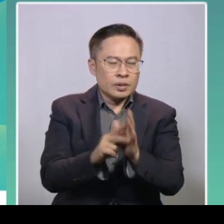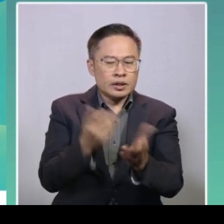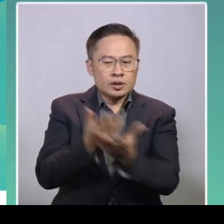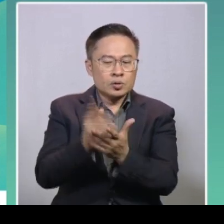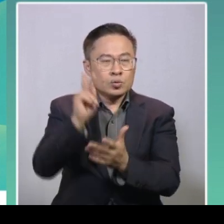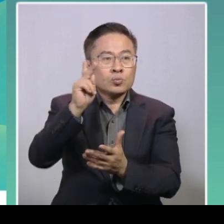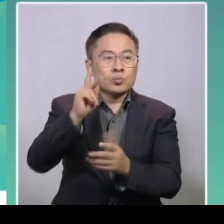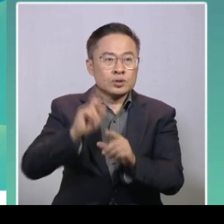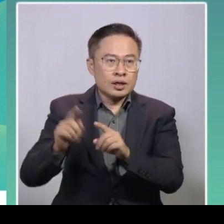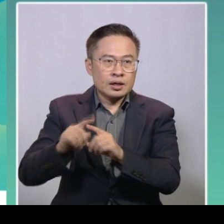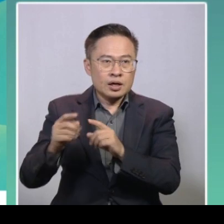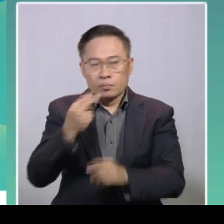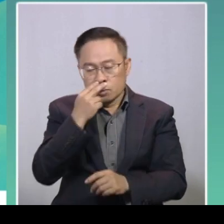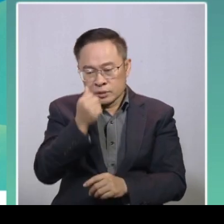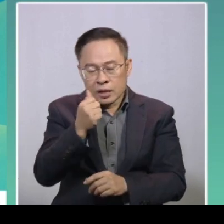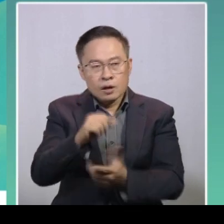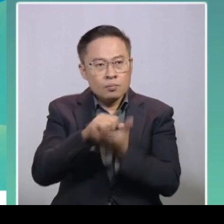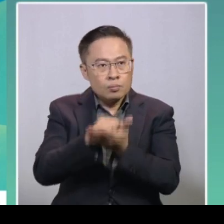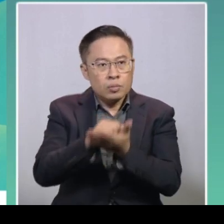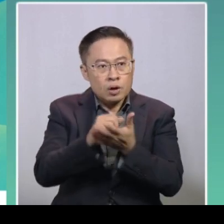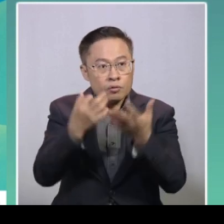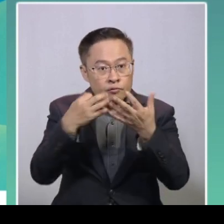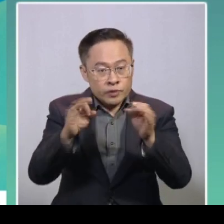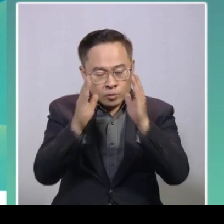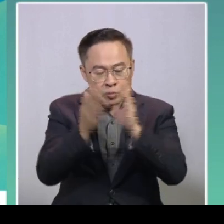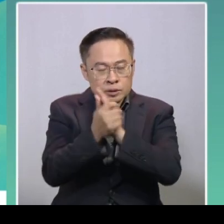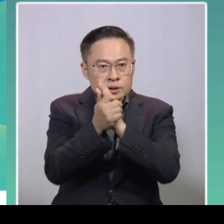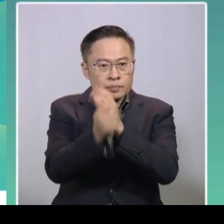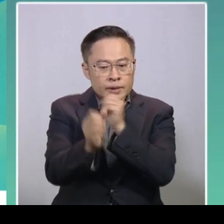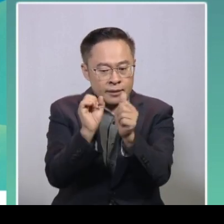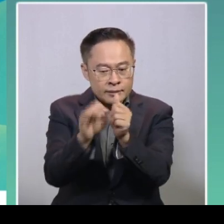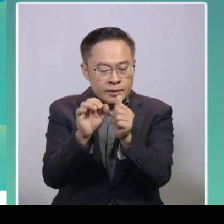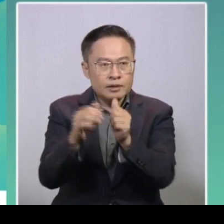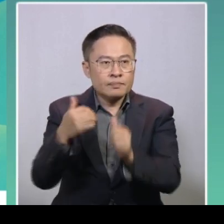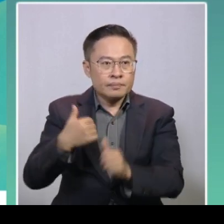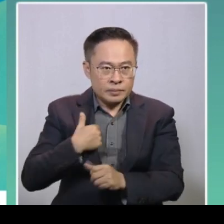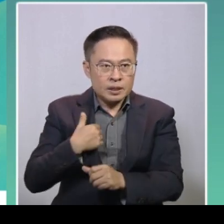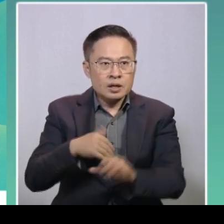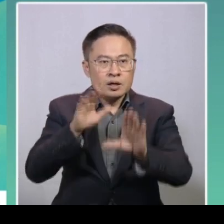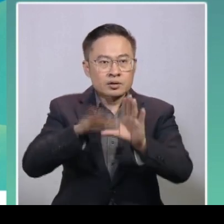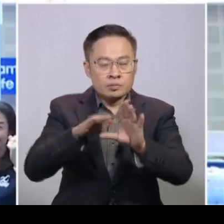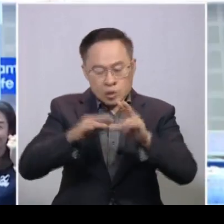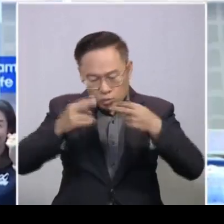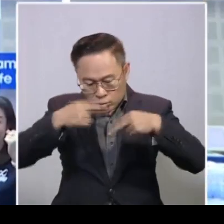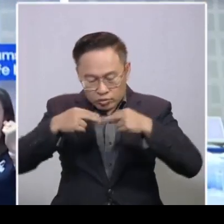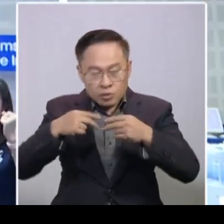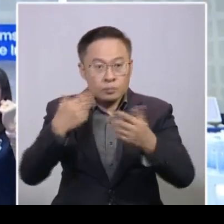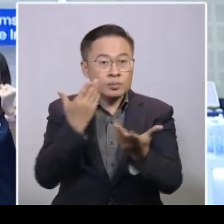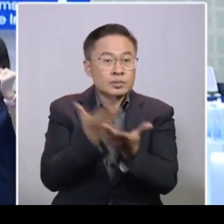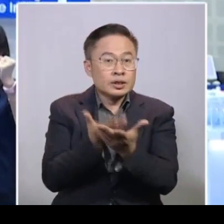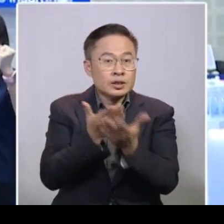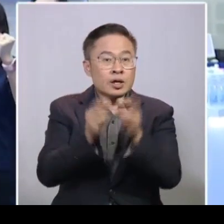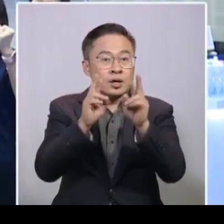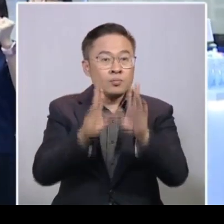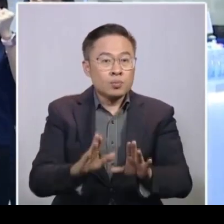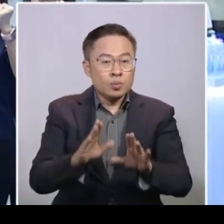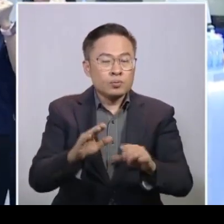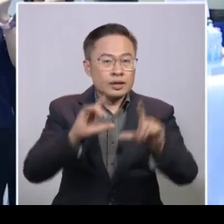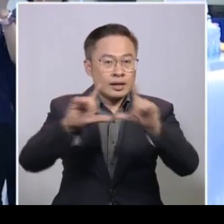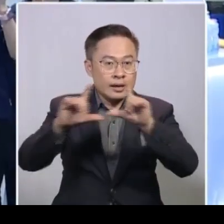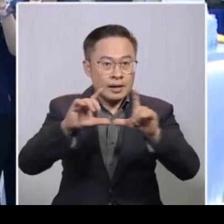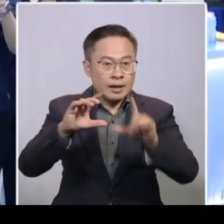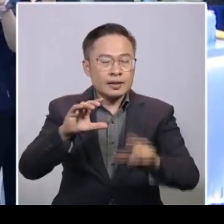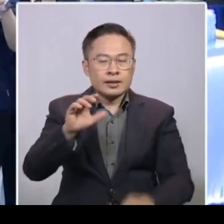ปรึกษาทางการเงิน smeฟรีโดยผู้เชี่ยวชาญลงทะเบียนขอรับคำปรึกษาตรวจสุขภาพการเงินผ่านทาง LINE OAหรือว่า